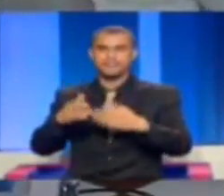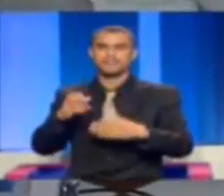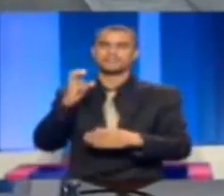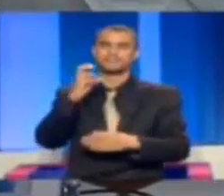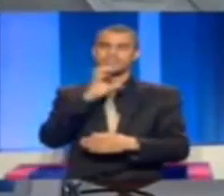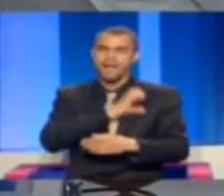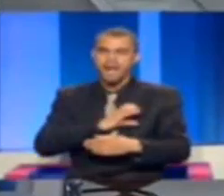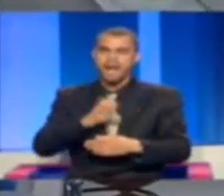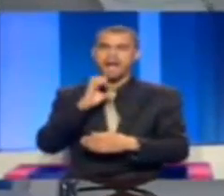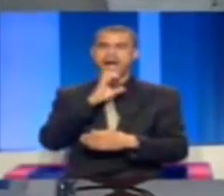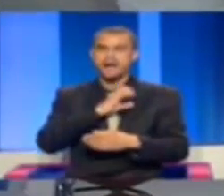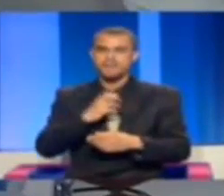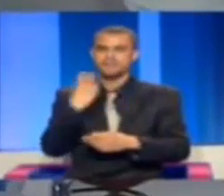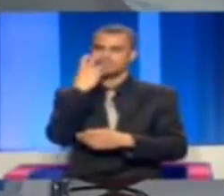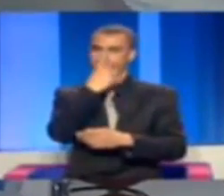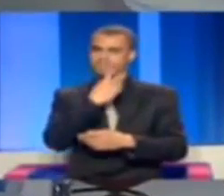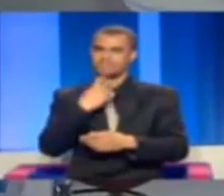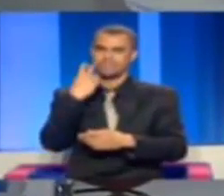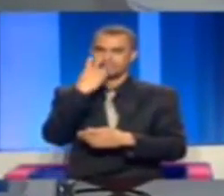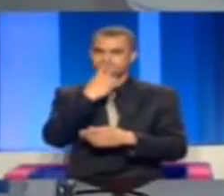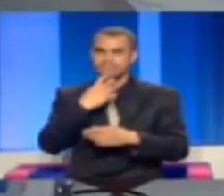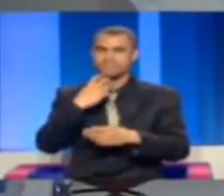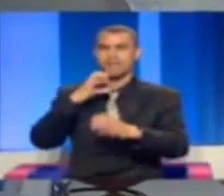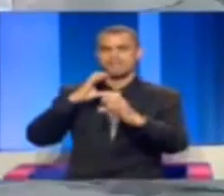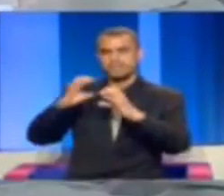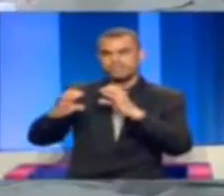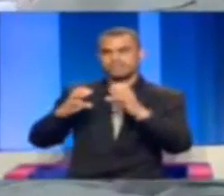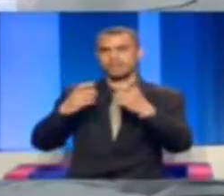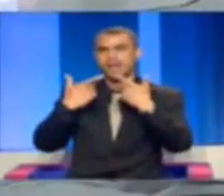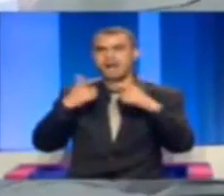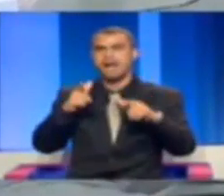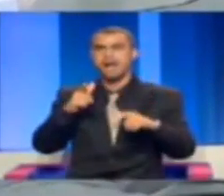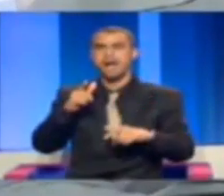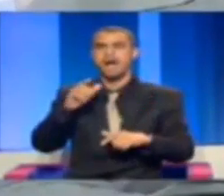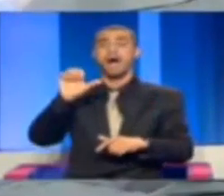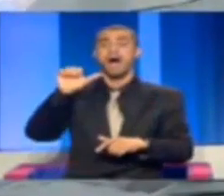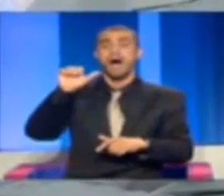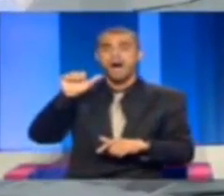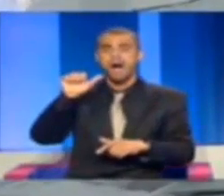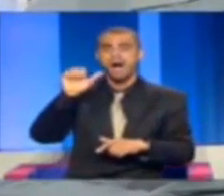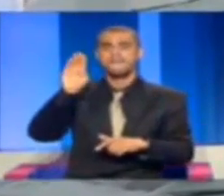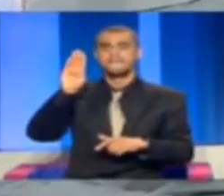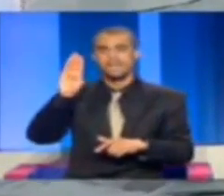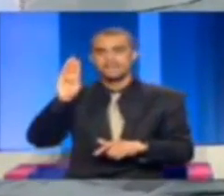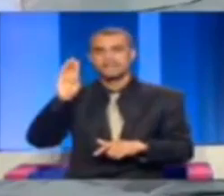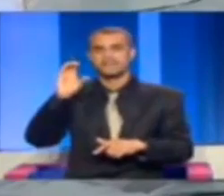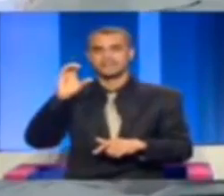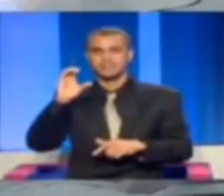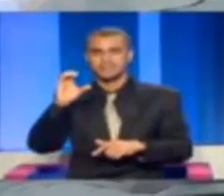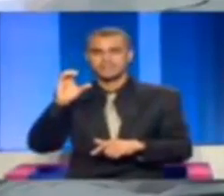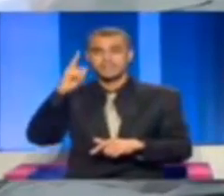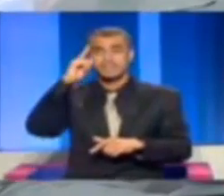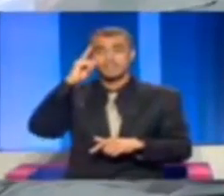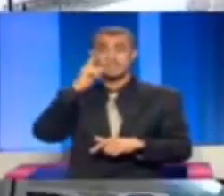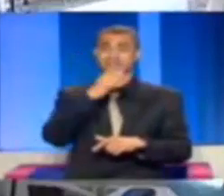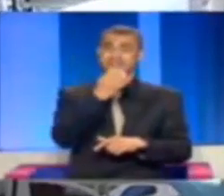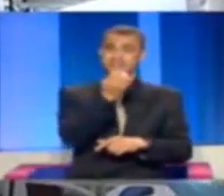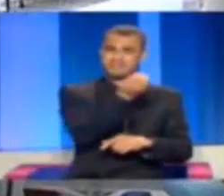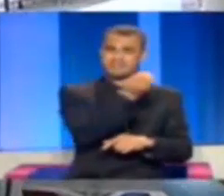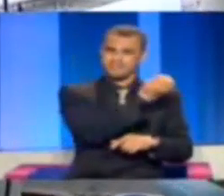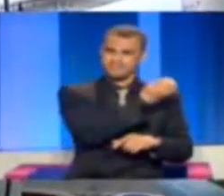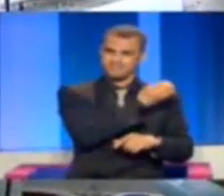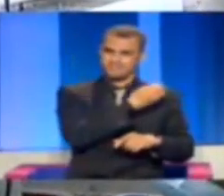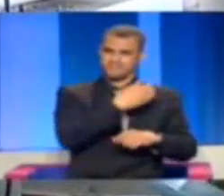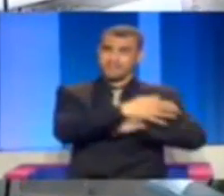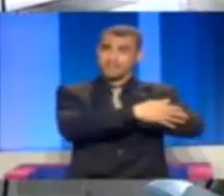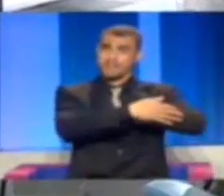من تعلم النطق واكتساب المهارات اللغوية. عملية فعالة لكن تكاليفها باهظة، ولولا مساهمة